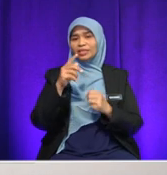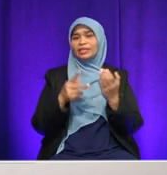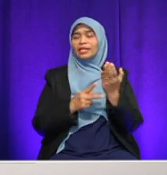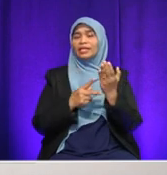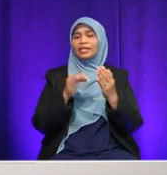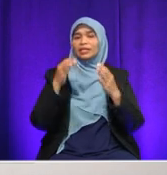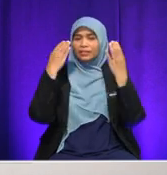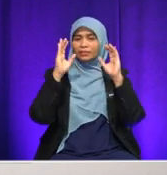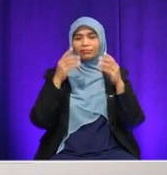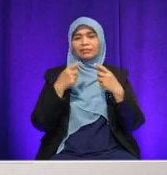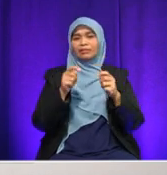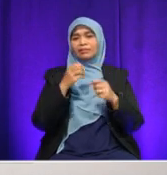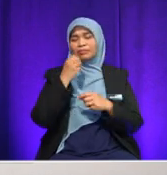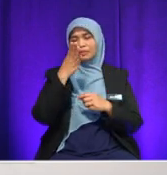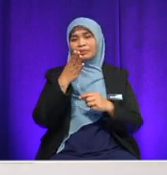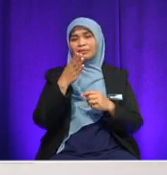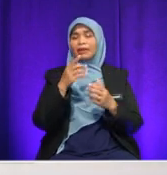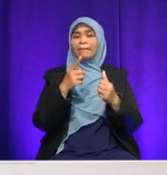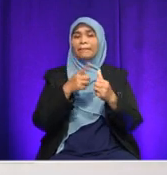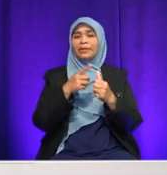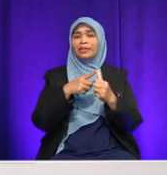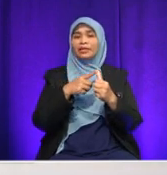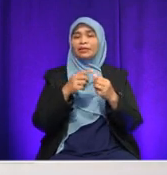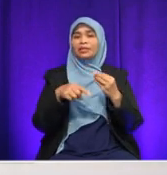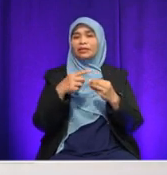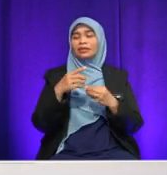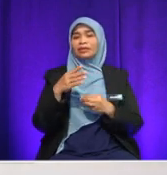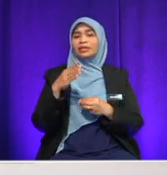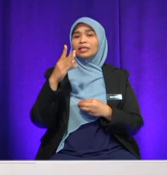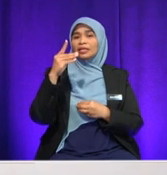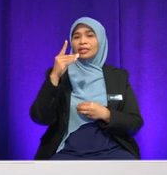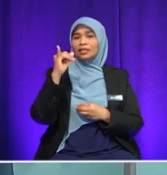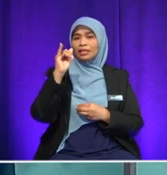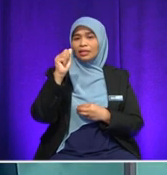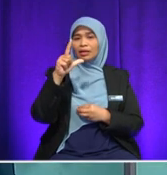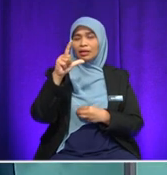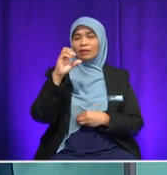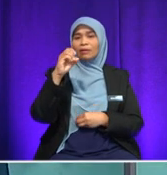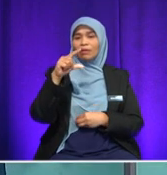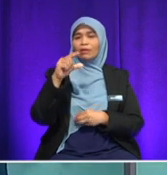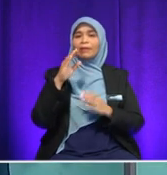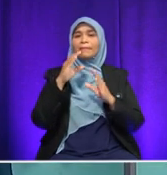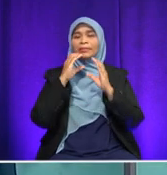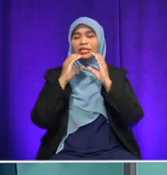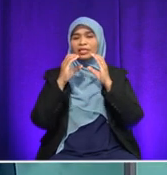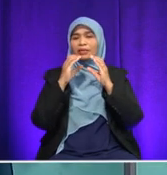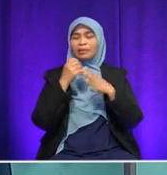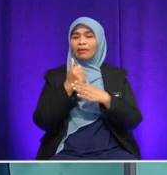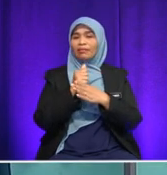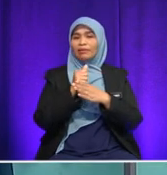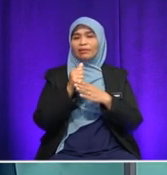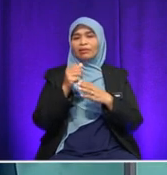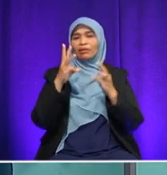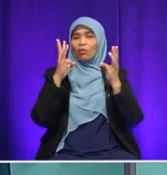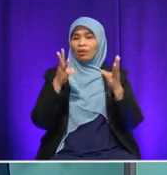cikgu nyatakan di sini. Iaitu yang pertama tentang dialog. Dialog tu adalah percakapan antara watak. Sama